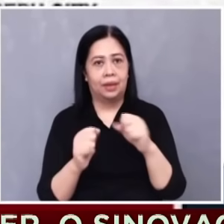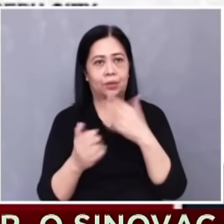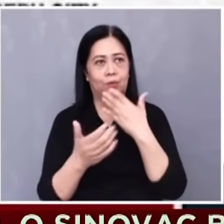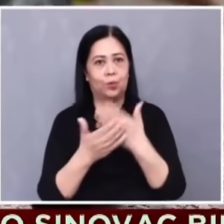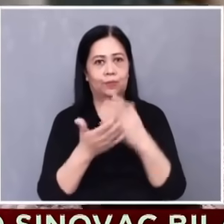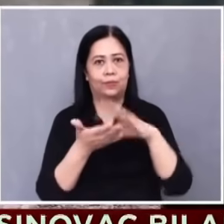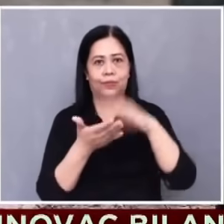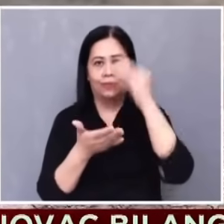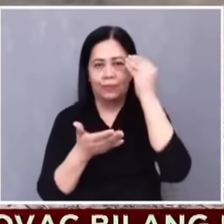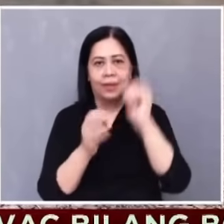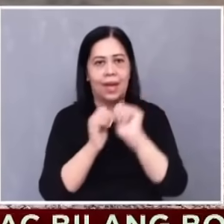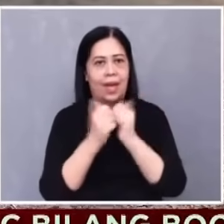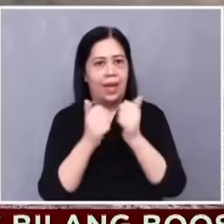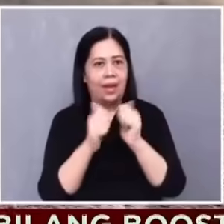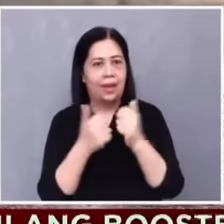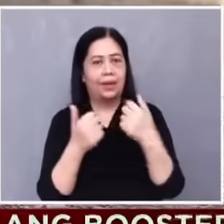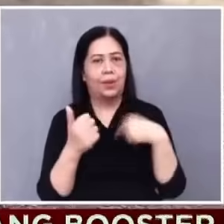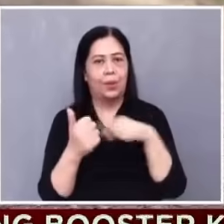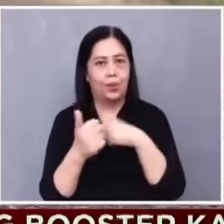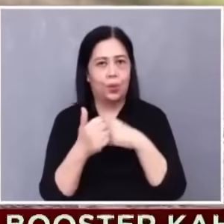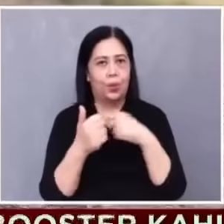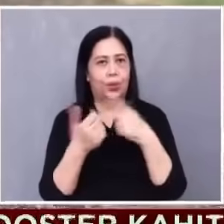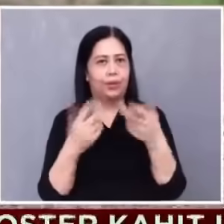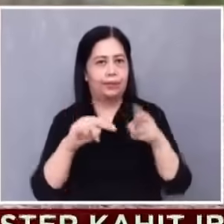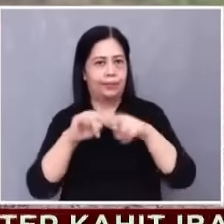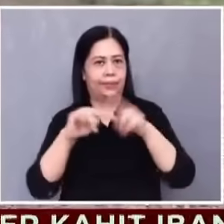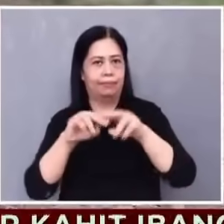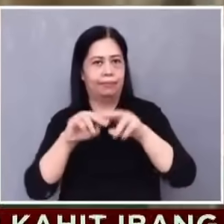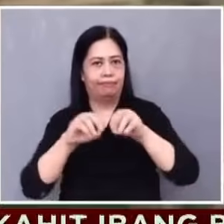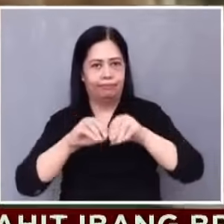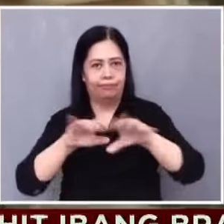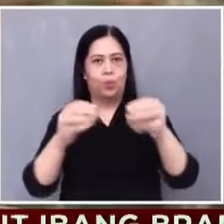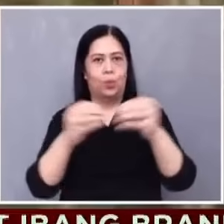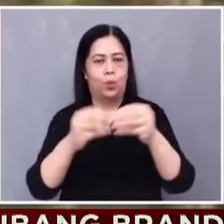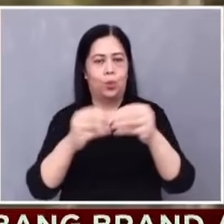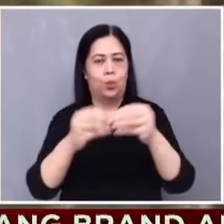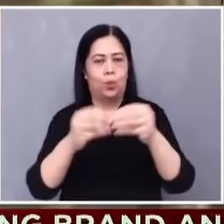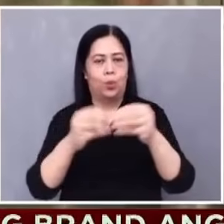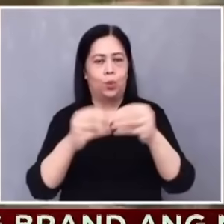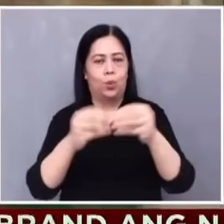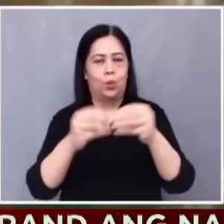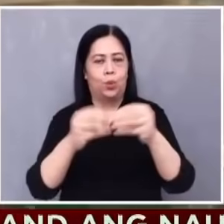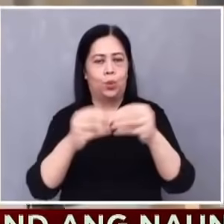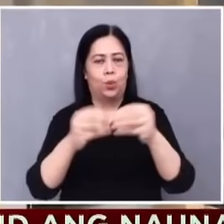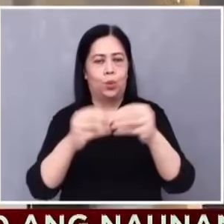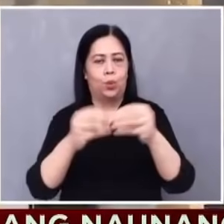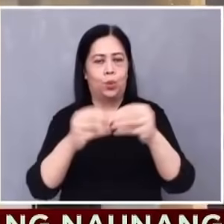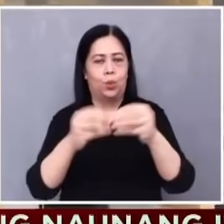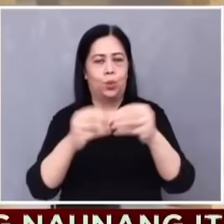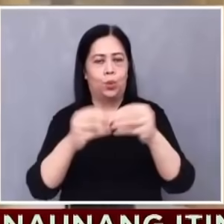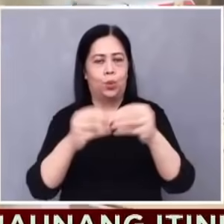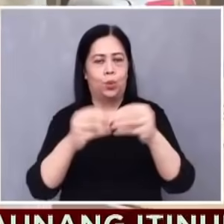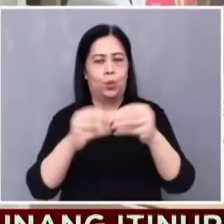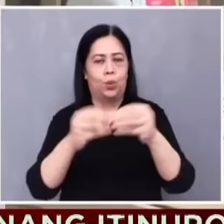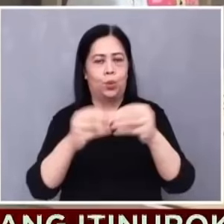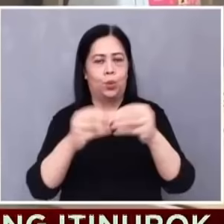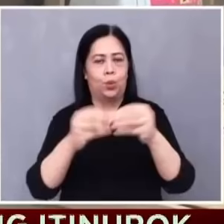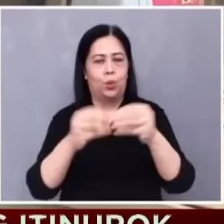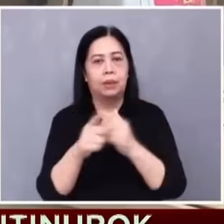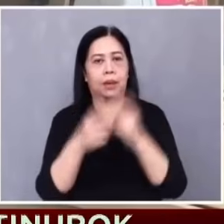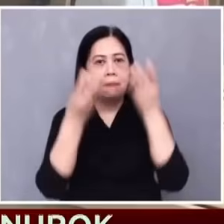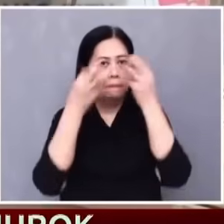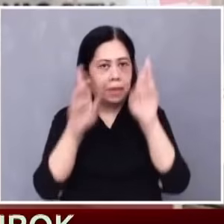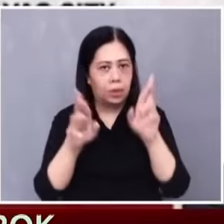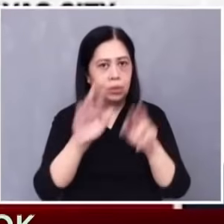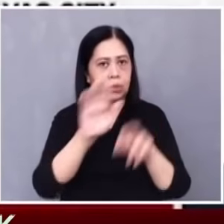natin i-expand ito, at lalo na kung halimbawa may mga request ang mayors ng NCR